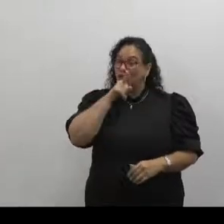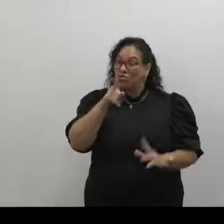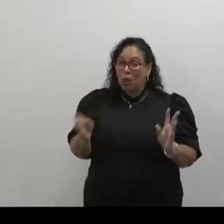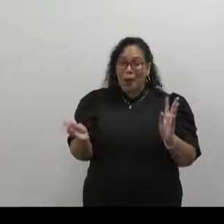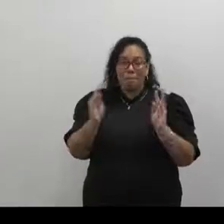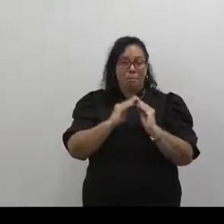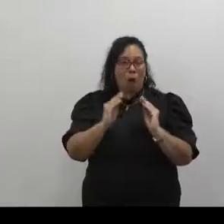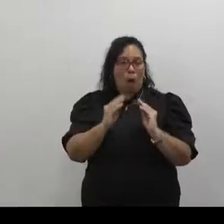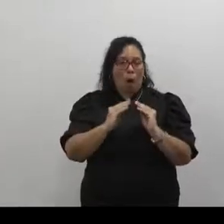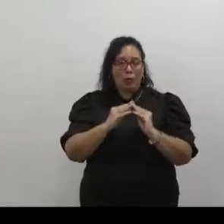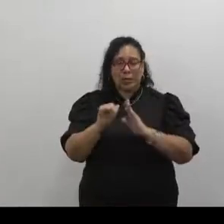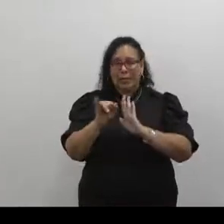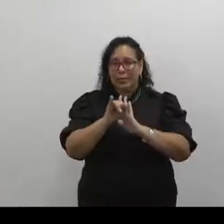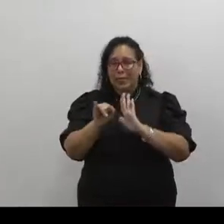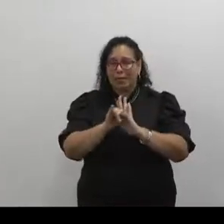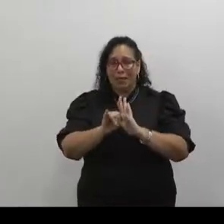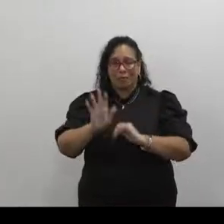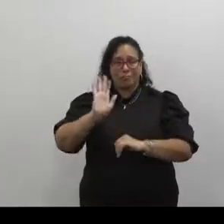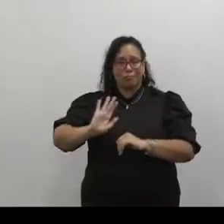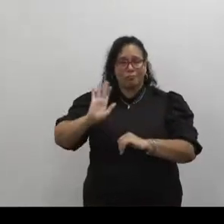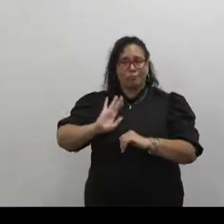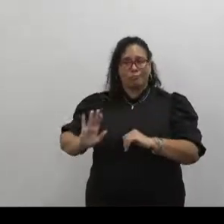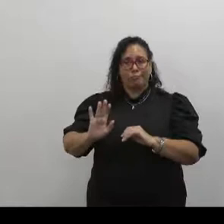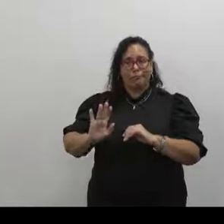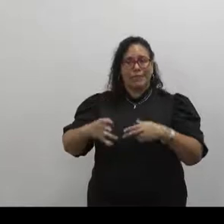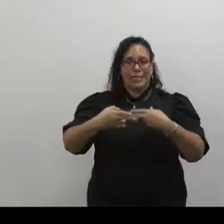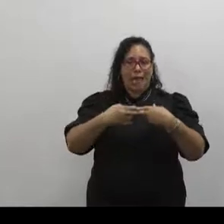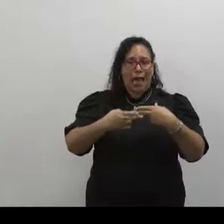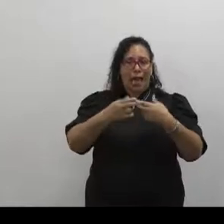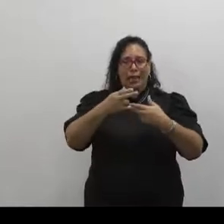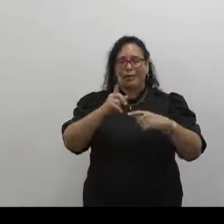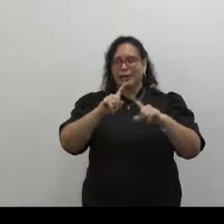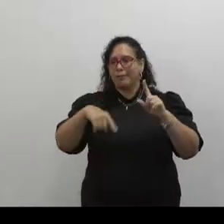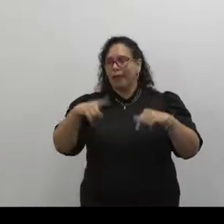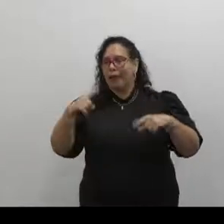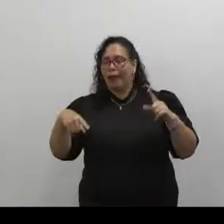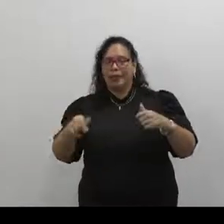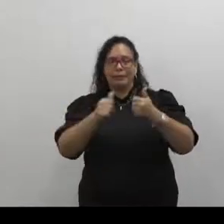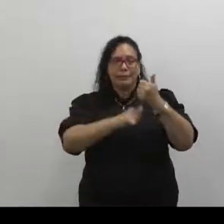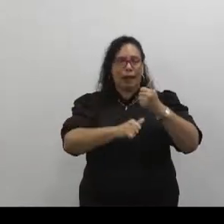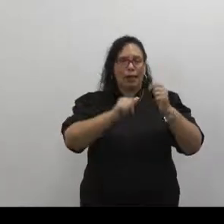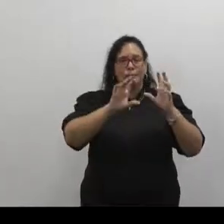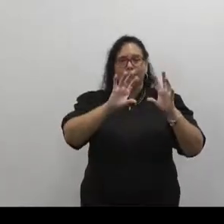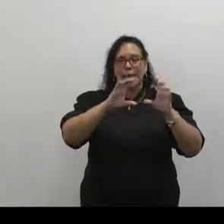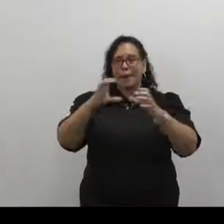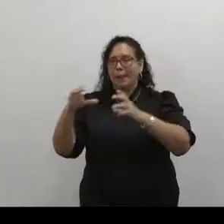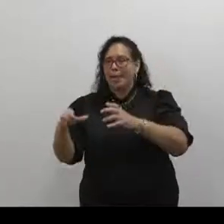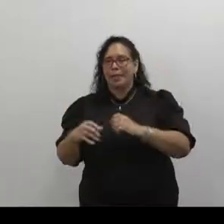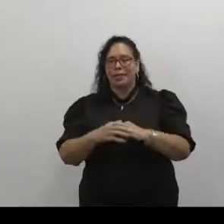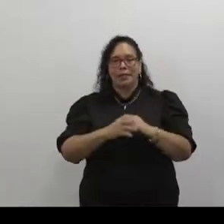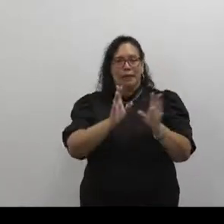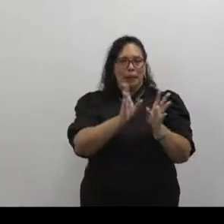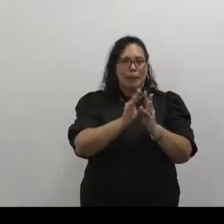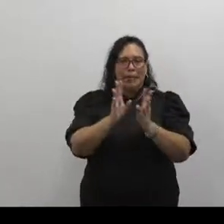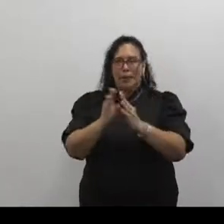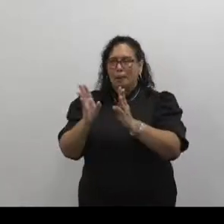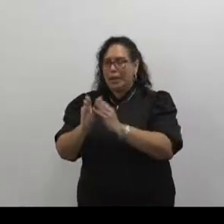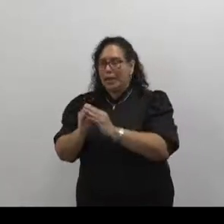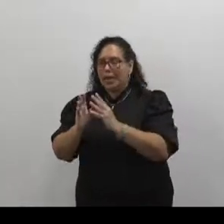stung mà tệ tam là dạ châu ruộng toa cái đấy đảm bày bằng hàng mà tệ ở phụ dương bán đăng lưu